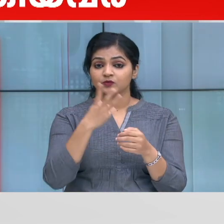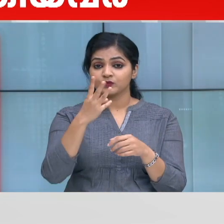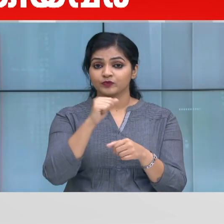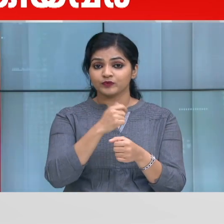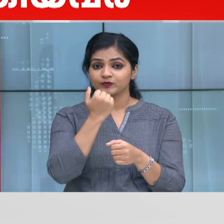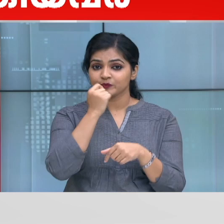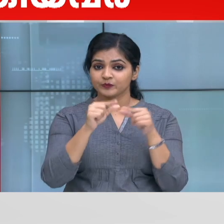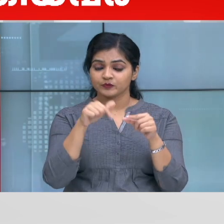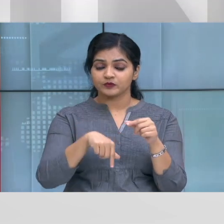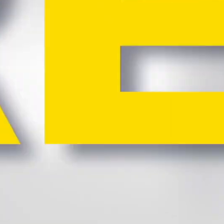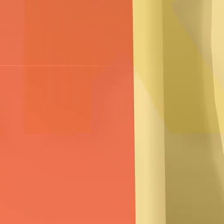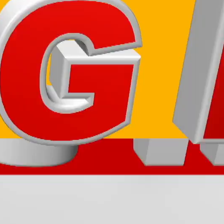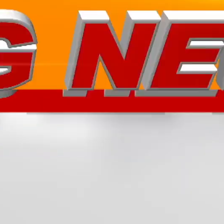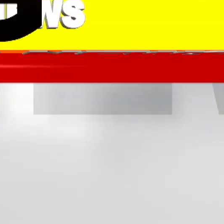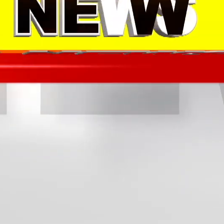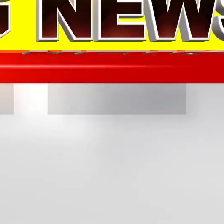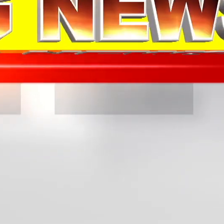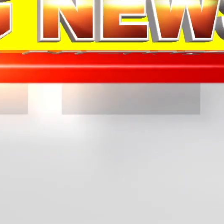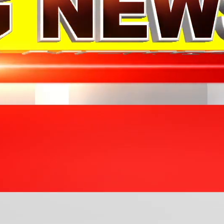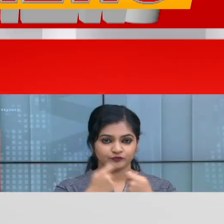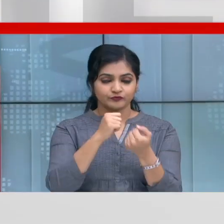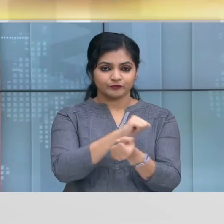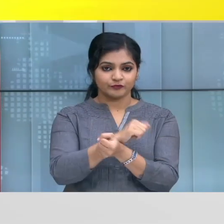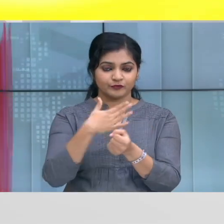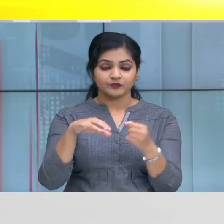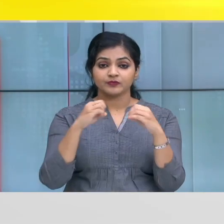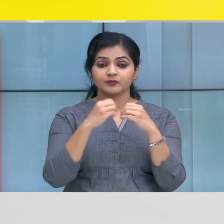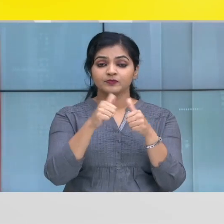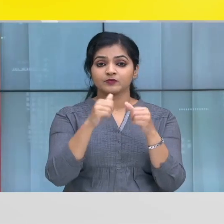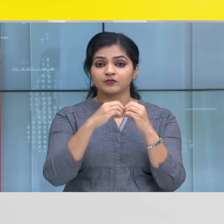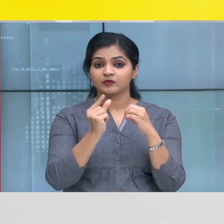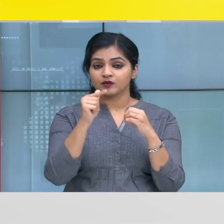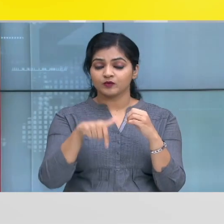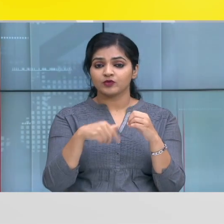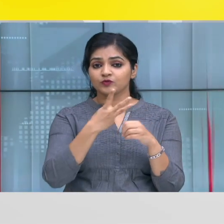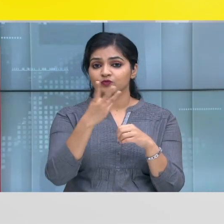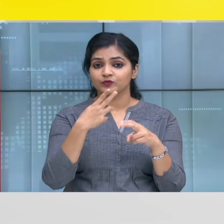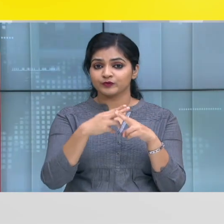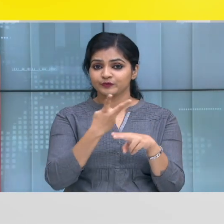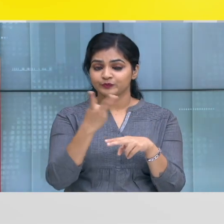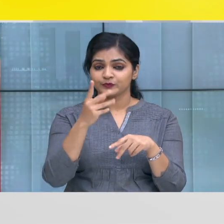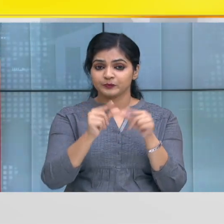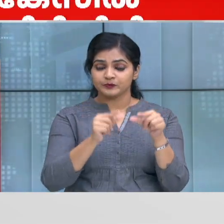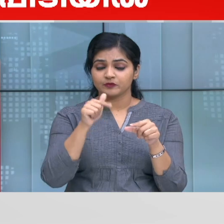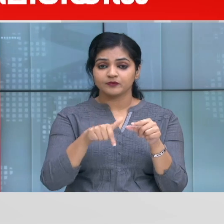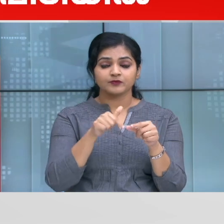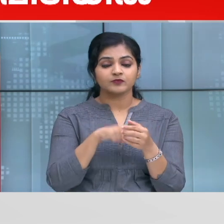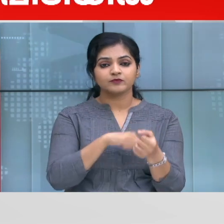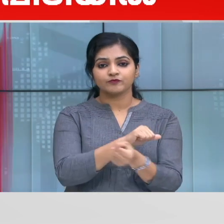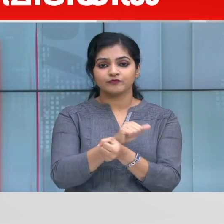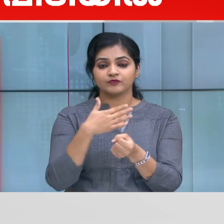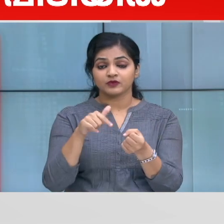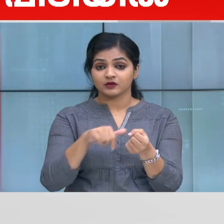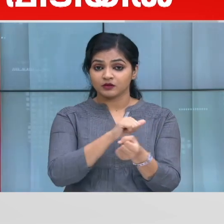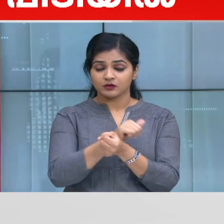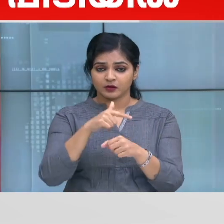പാനൂർ പോലീസ് ഇപ്പോൾ പിടികൂടിയിരിക്കുന്നത്. വടകര സ്വദേശി ബാബു, കതിരൂർ സ്വദേശികളായ രജനീഷ്, ജിജേഷ് എന്നിവരെയാണ് പിടികൂടിയത്. ഇവരുടെ അറസ്റ്റ്